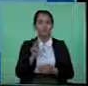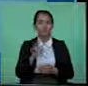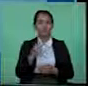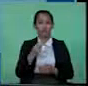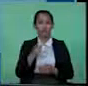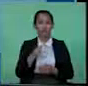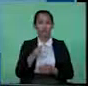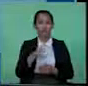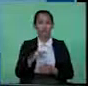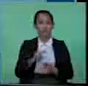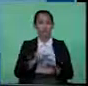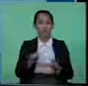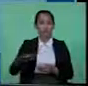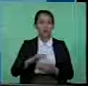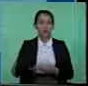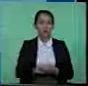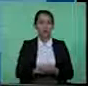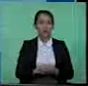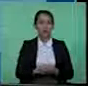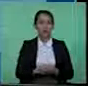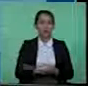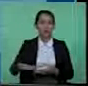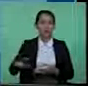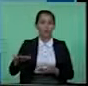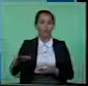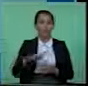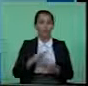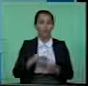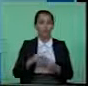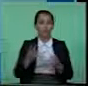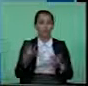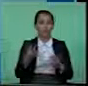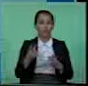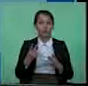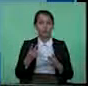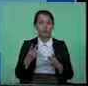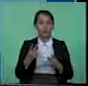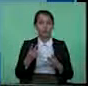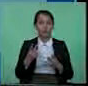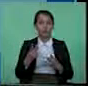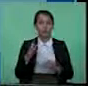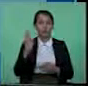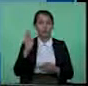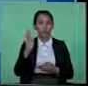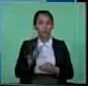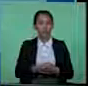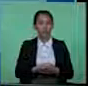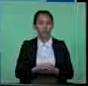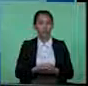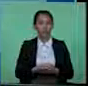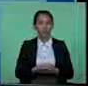2520 ga teng bo'ladi. Bu esa maydon uchun kerak bo'lgan suv,